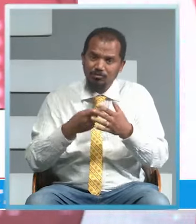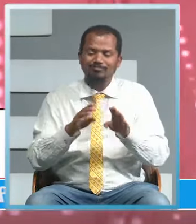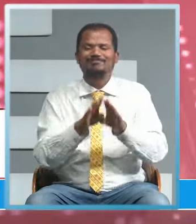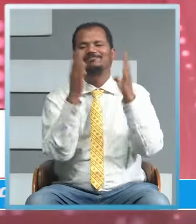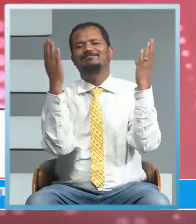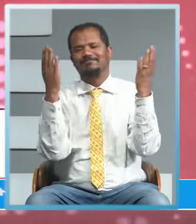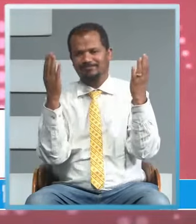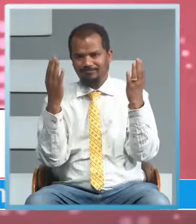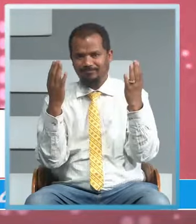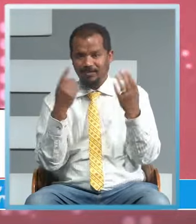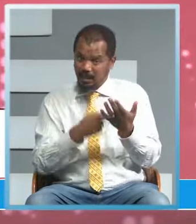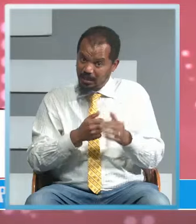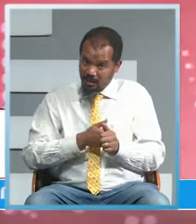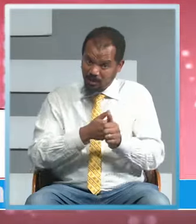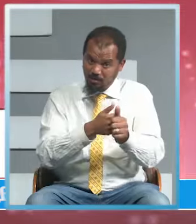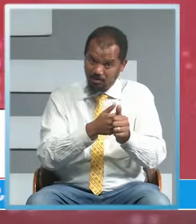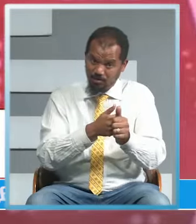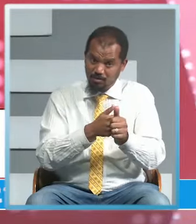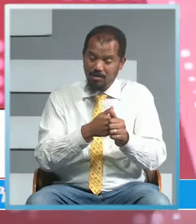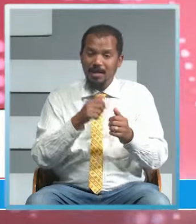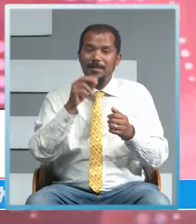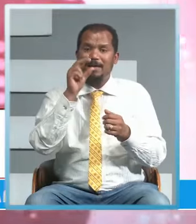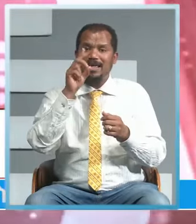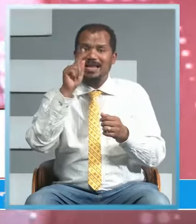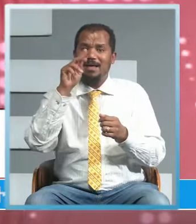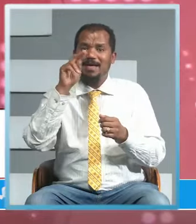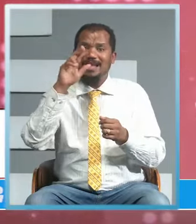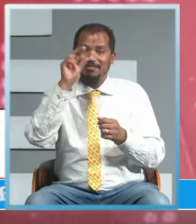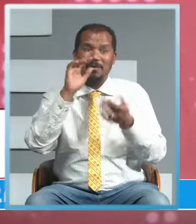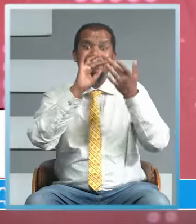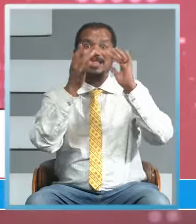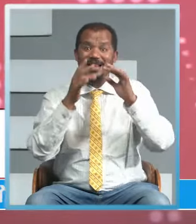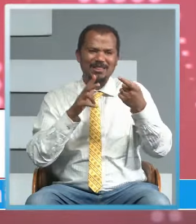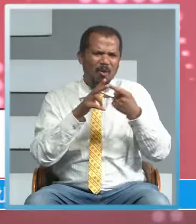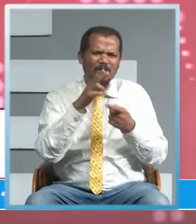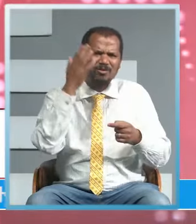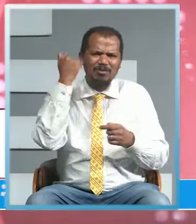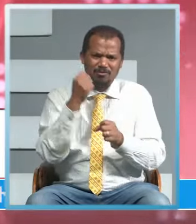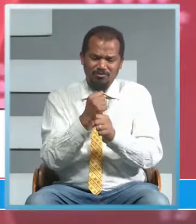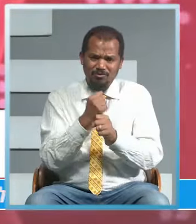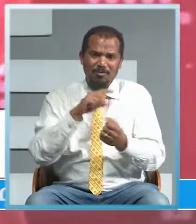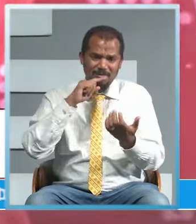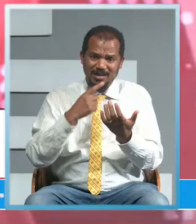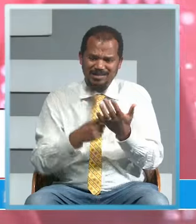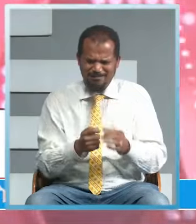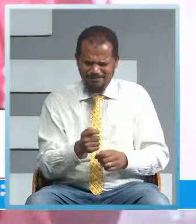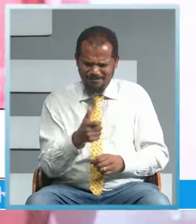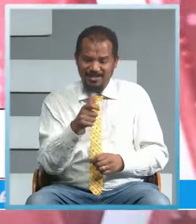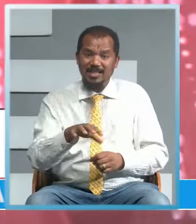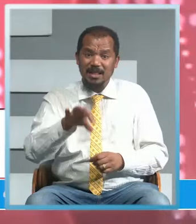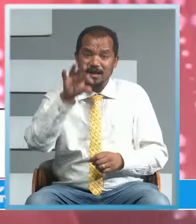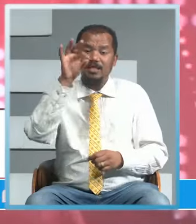መከፈቱ ይታወቃል። ይህንን ተከትሎም በበይነ መረብ ምክንያት ተቋርጠው የነበሩ ስራዎች መረጃ በፍጥነት